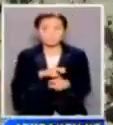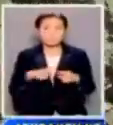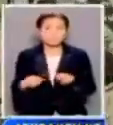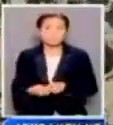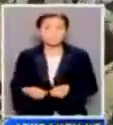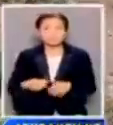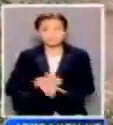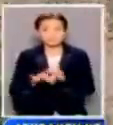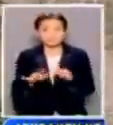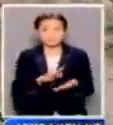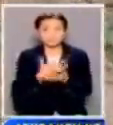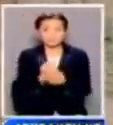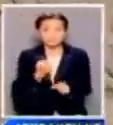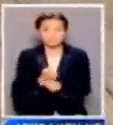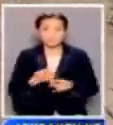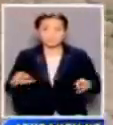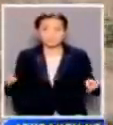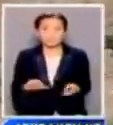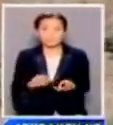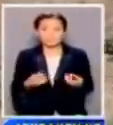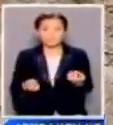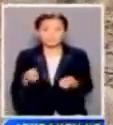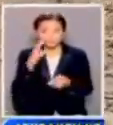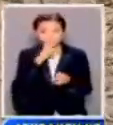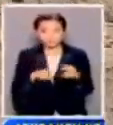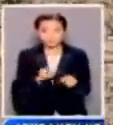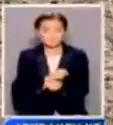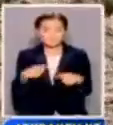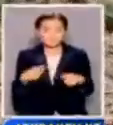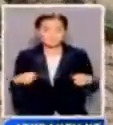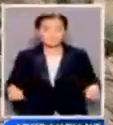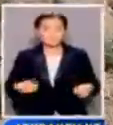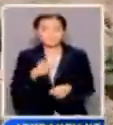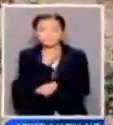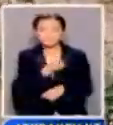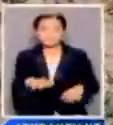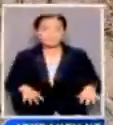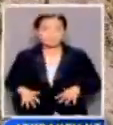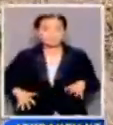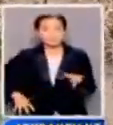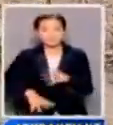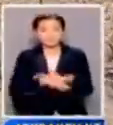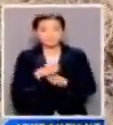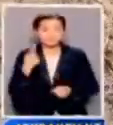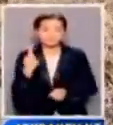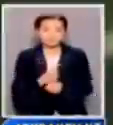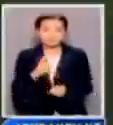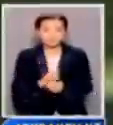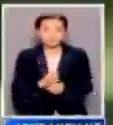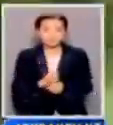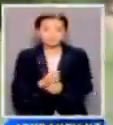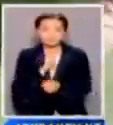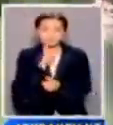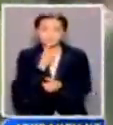том, чтобы реализовать свою продукцию и выйти без потерь. Потому что продавать овощи бахчевые полевод может лишь на рынках, что